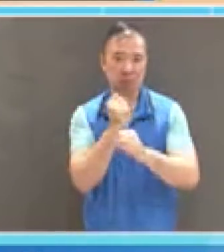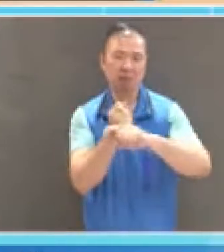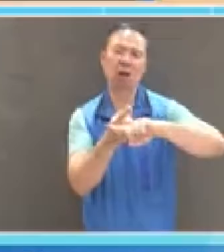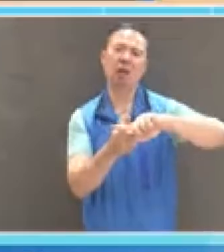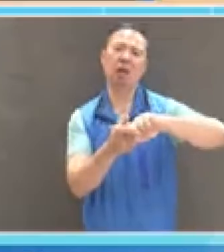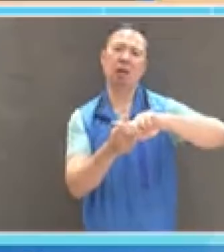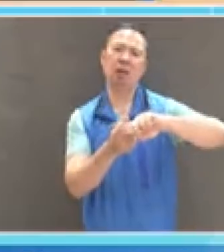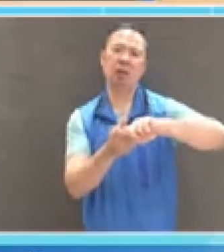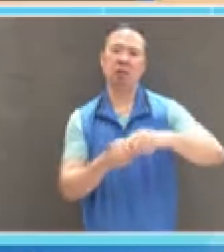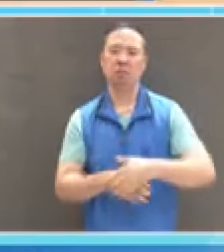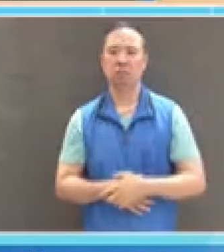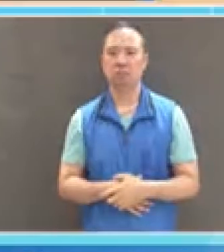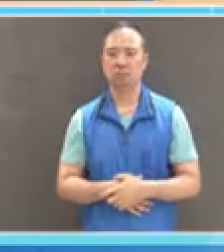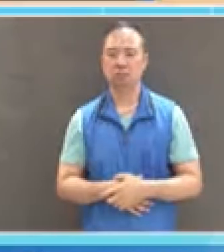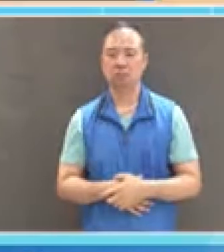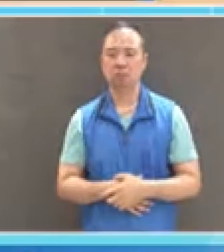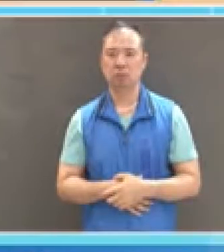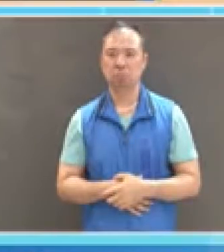并没有做全套。